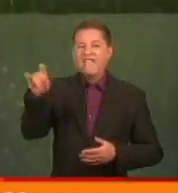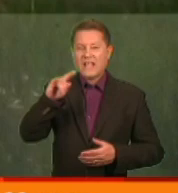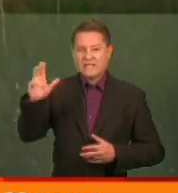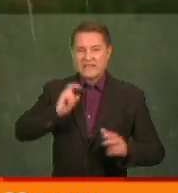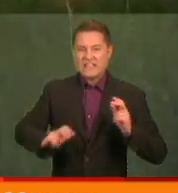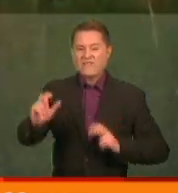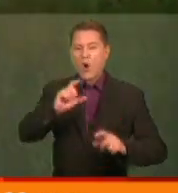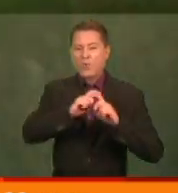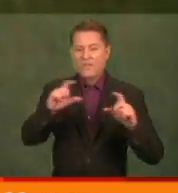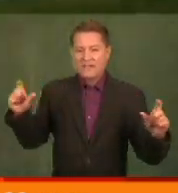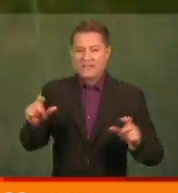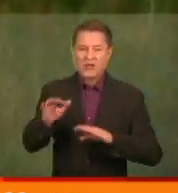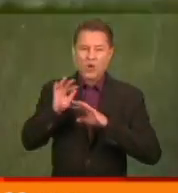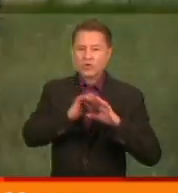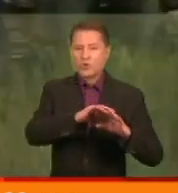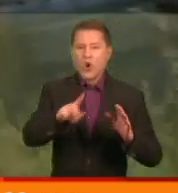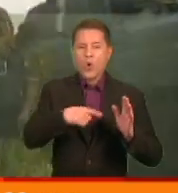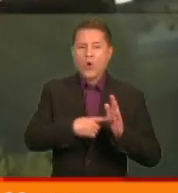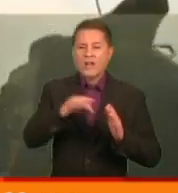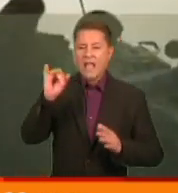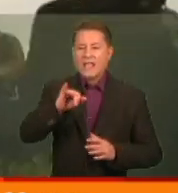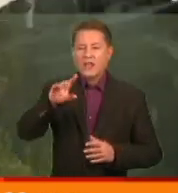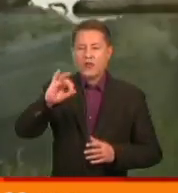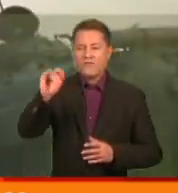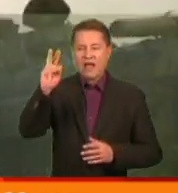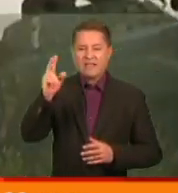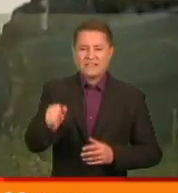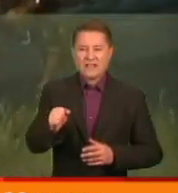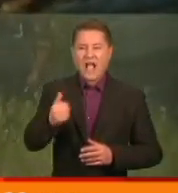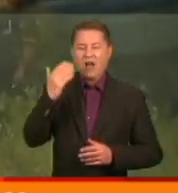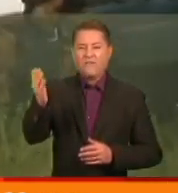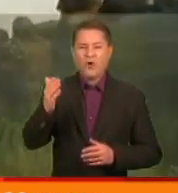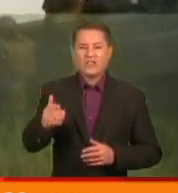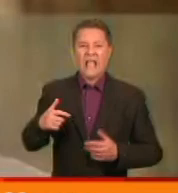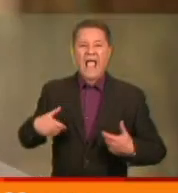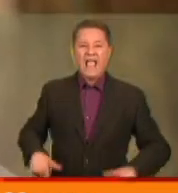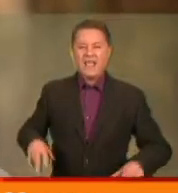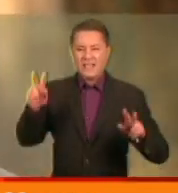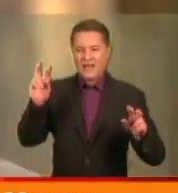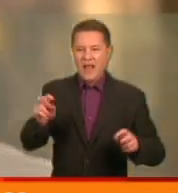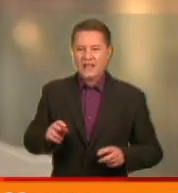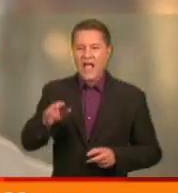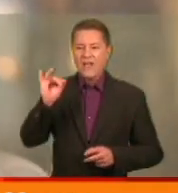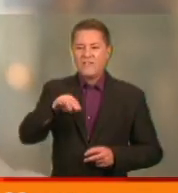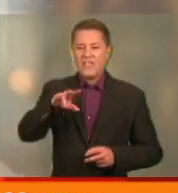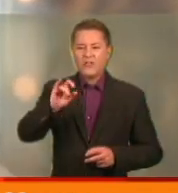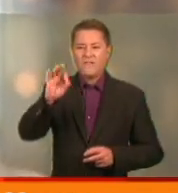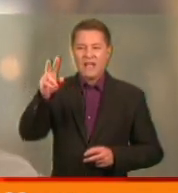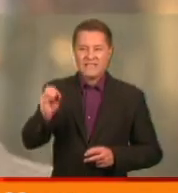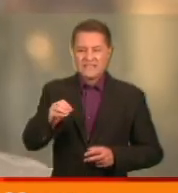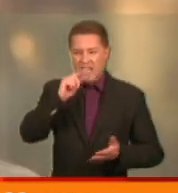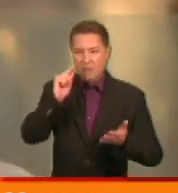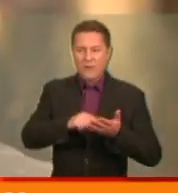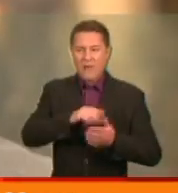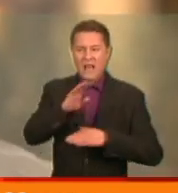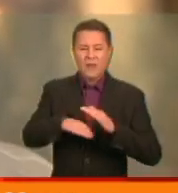І так штурм міста Іловайська. От генерал Хантер. В самому Іловайську вони попали під